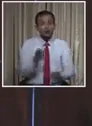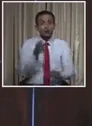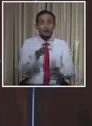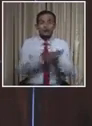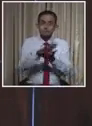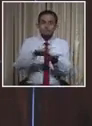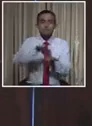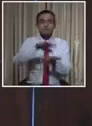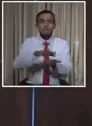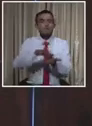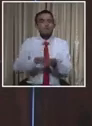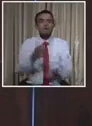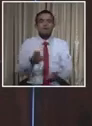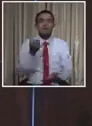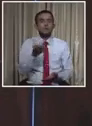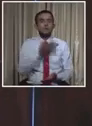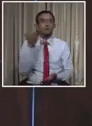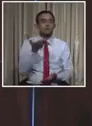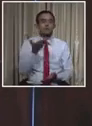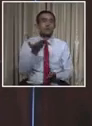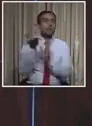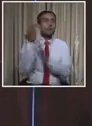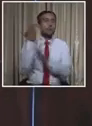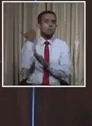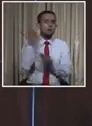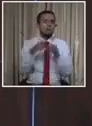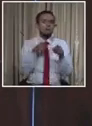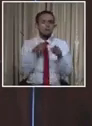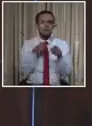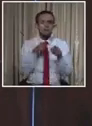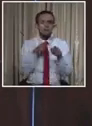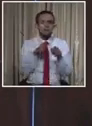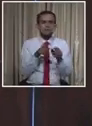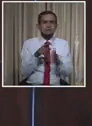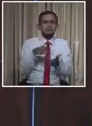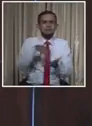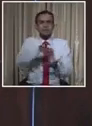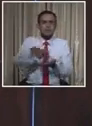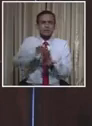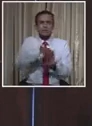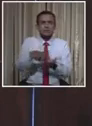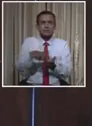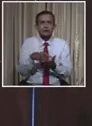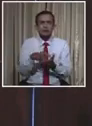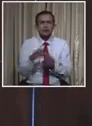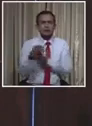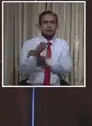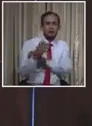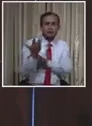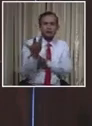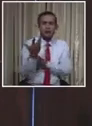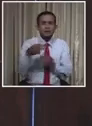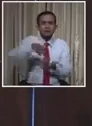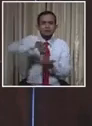පැහැදිලි තීන්දුව ගන්න පුළුවන්කමක් ලැබිලා තියෙනවා. පහුගිය කාලේ වගේ එල්ලිලා තියෙන පණ නැති